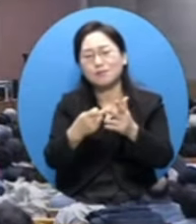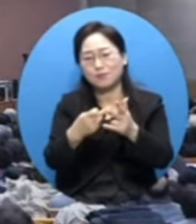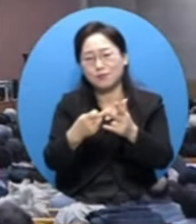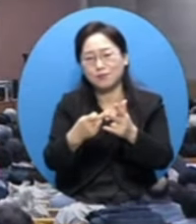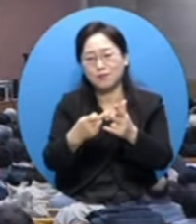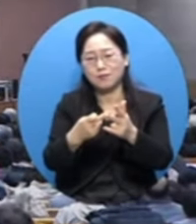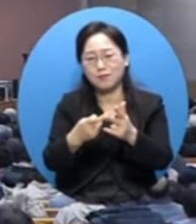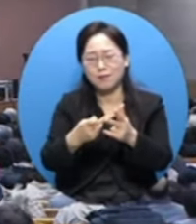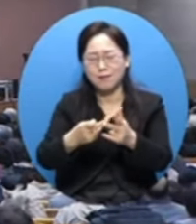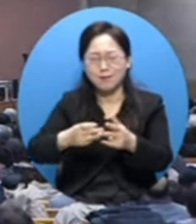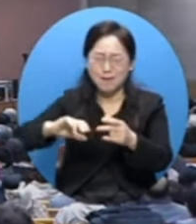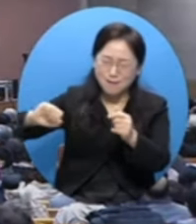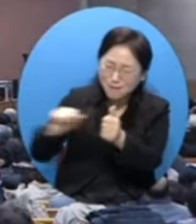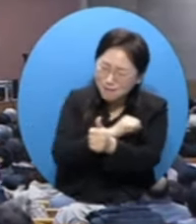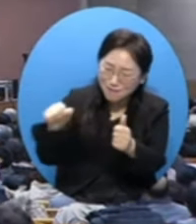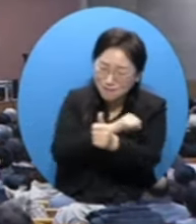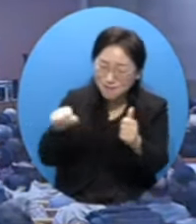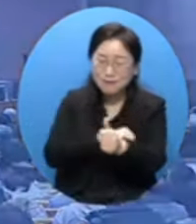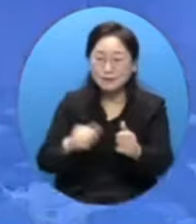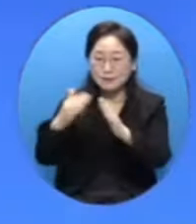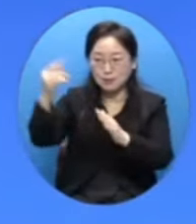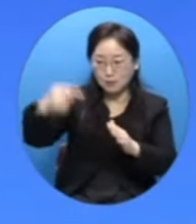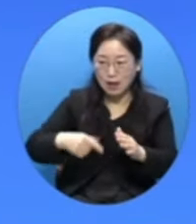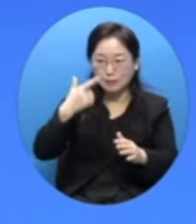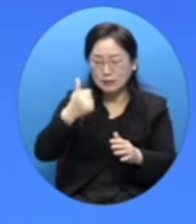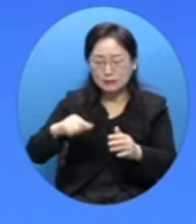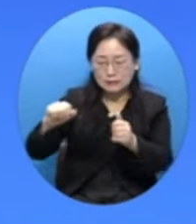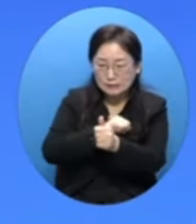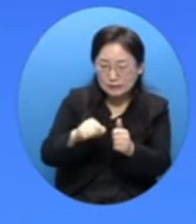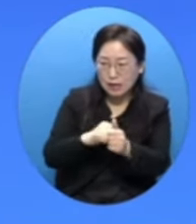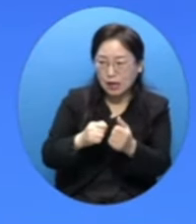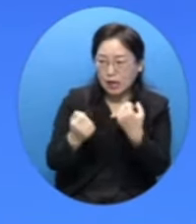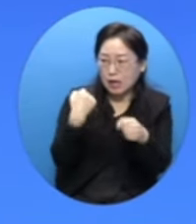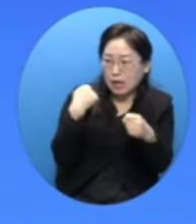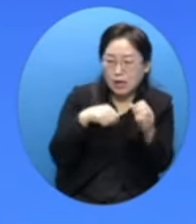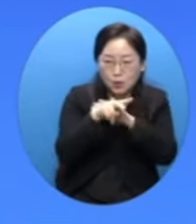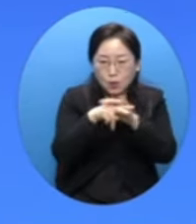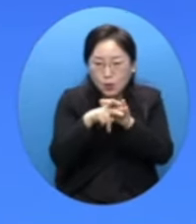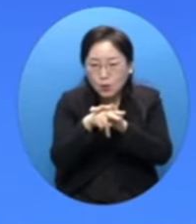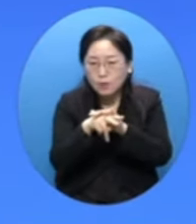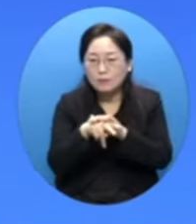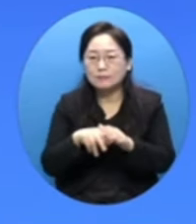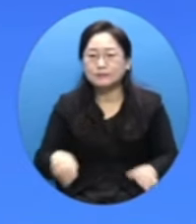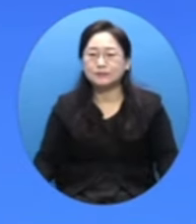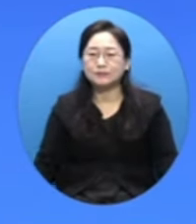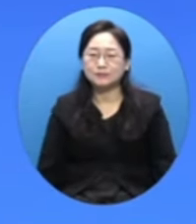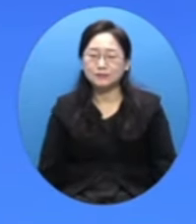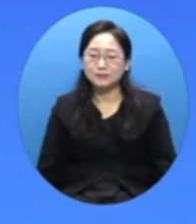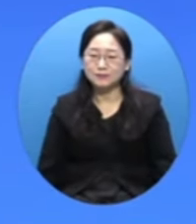그래서 집에 오면 아버지 손재검을 피해 도망다니게 바꿨습니다. 그래서